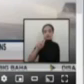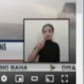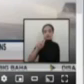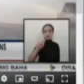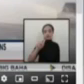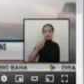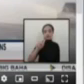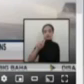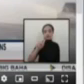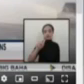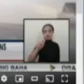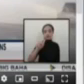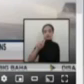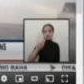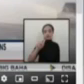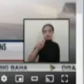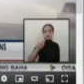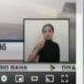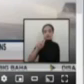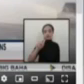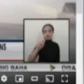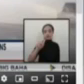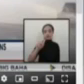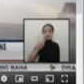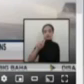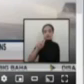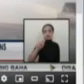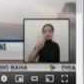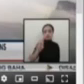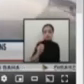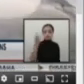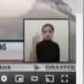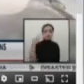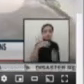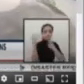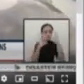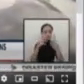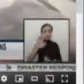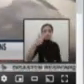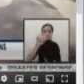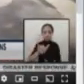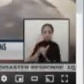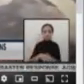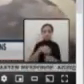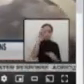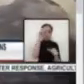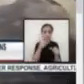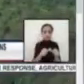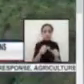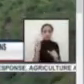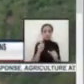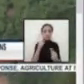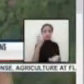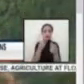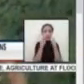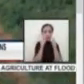gobernador ay tahasang tumutuligsa sa EDCA. Ngunit ang nagdeklara ng state of calamity ang ilang lugar